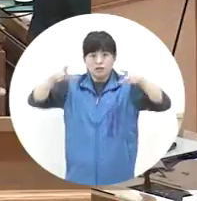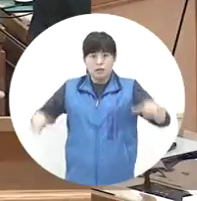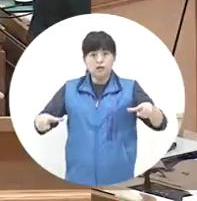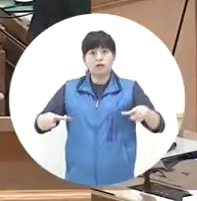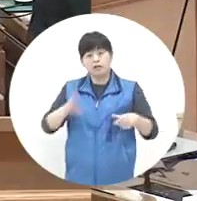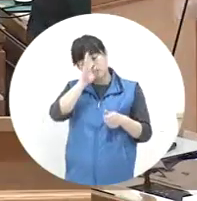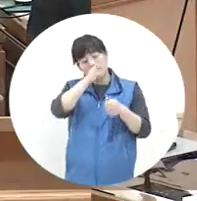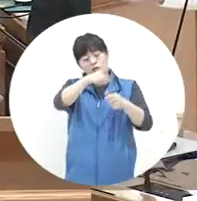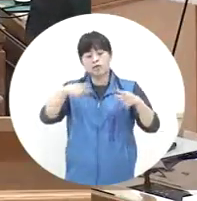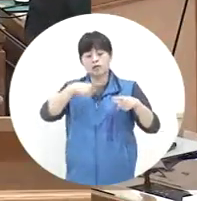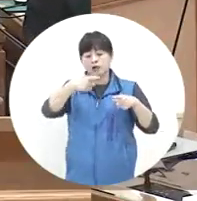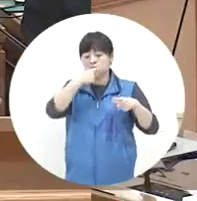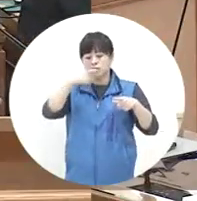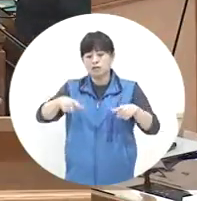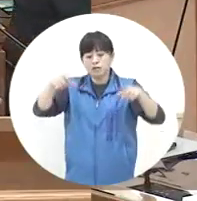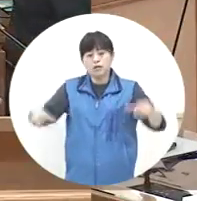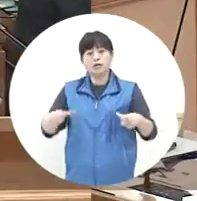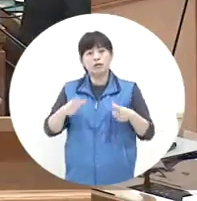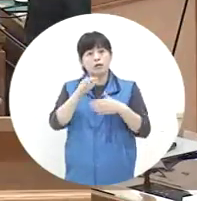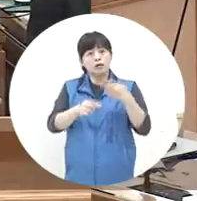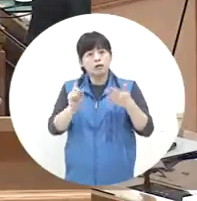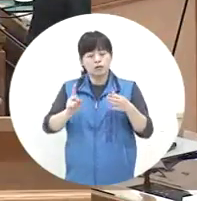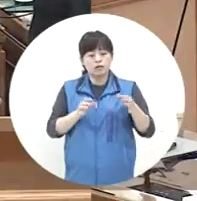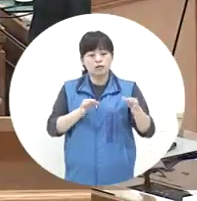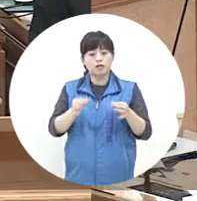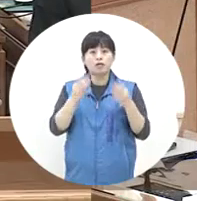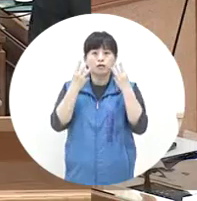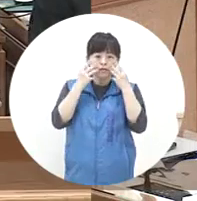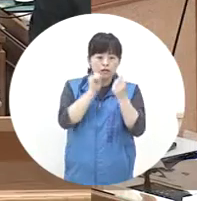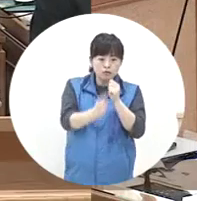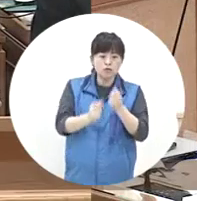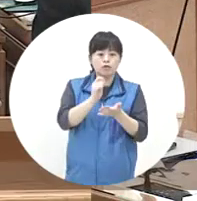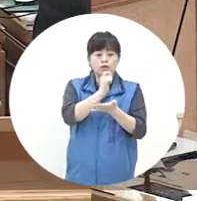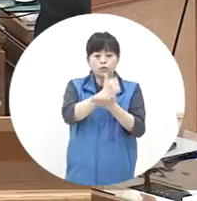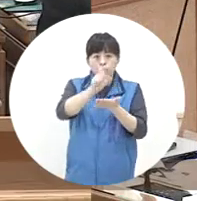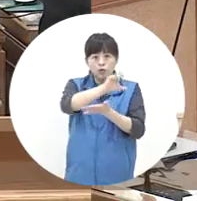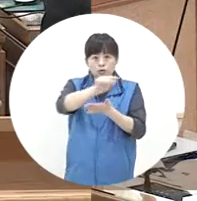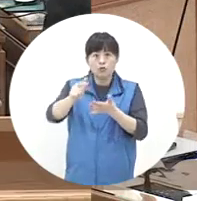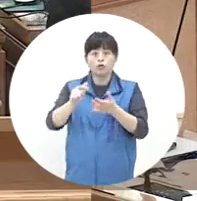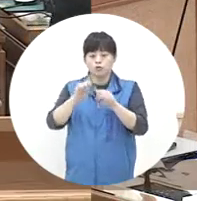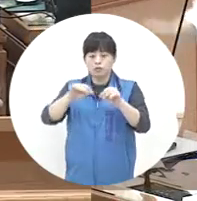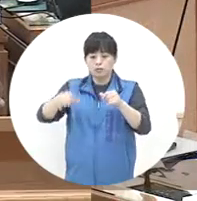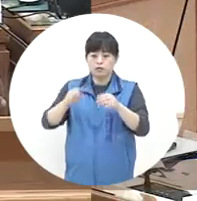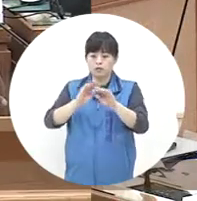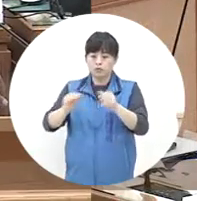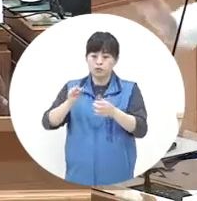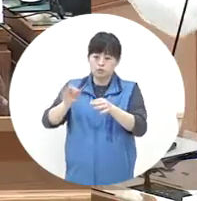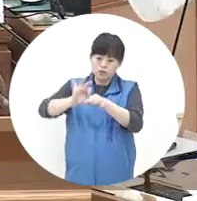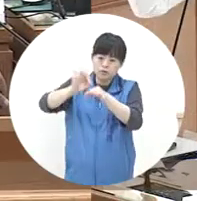大所谓的条件就是，我们从营业税、所得税、货物税、地方增值税、土增税，你要调高哪一